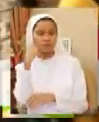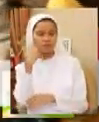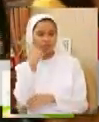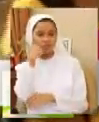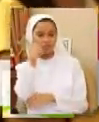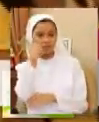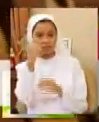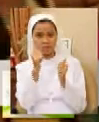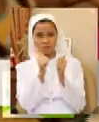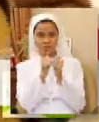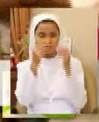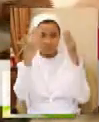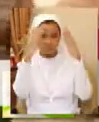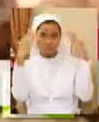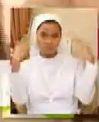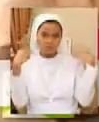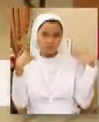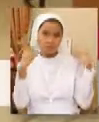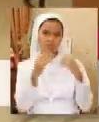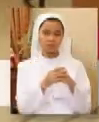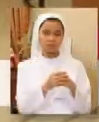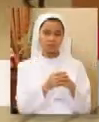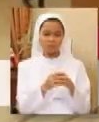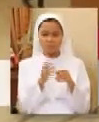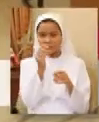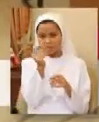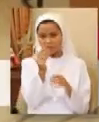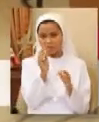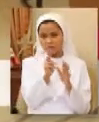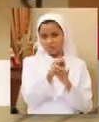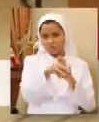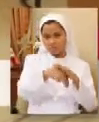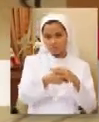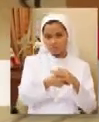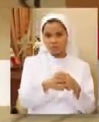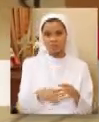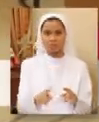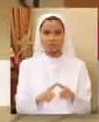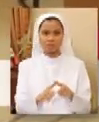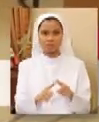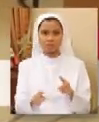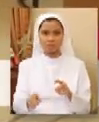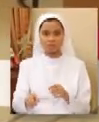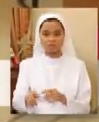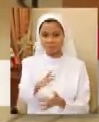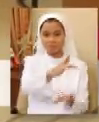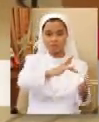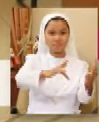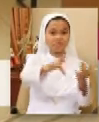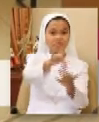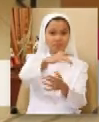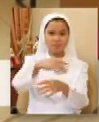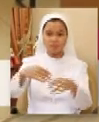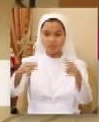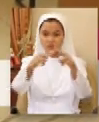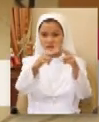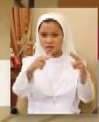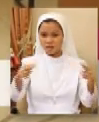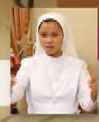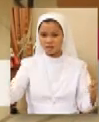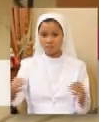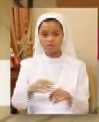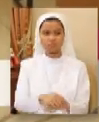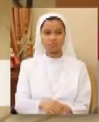lang yan para mga ilang minutes lang yan. Pero kahit hindi kami magkakakilala, umiikot yan buong bahay. Tapos ini-invite lang kami, iikot na